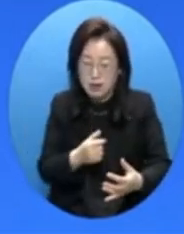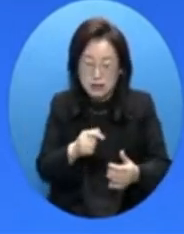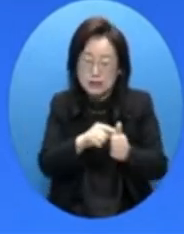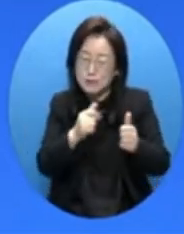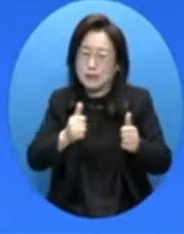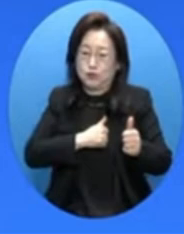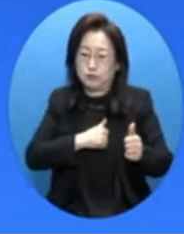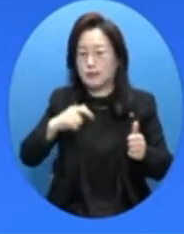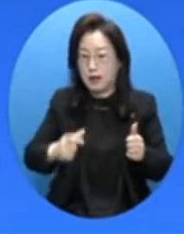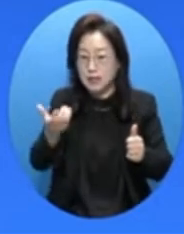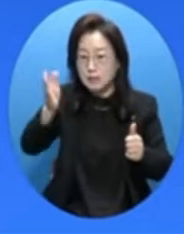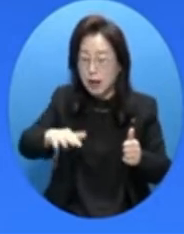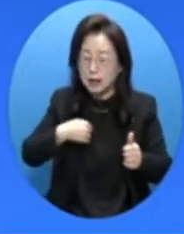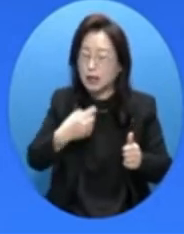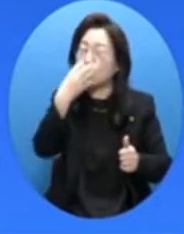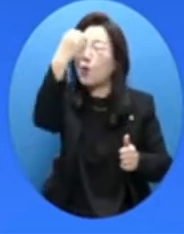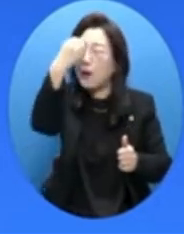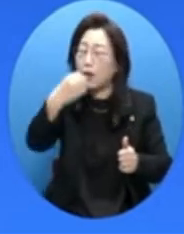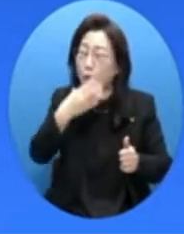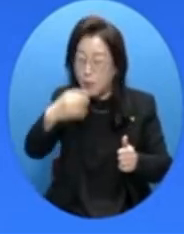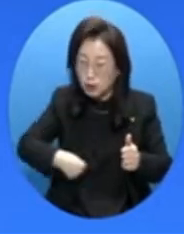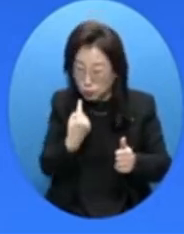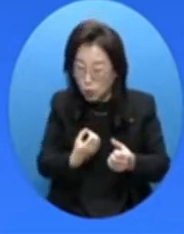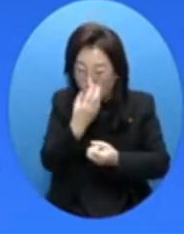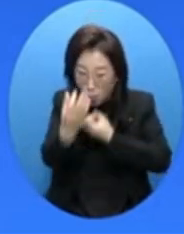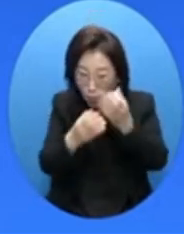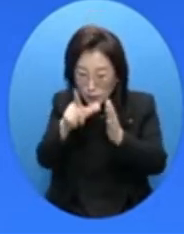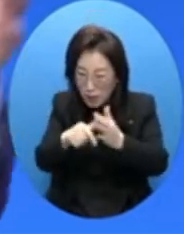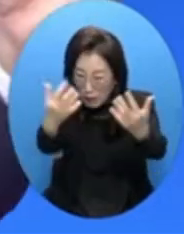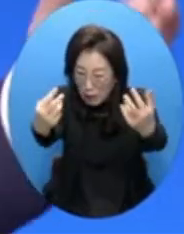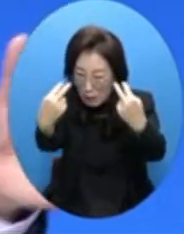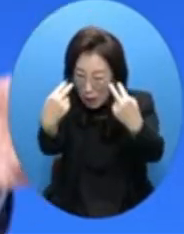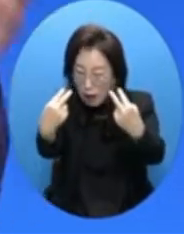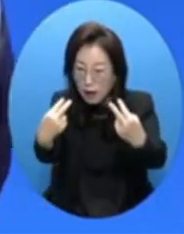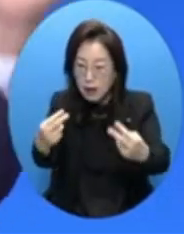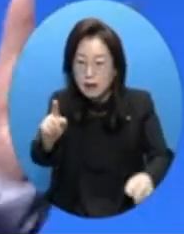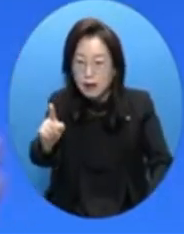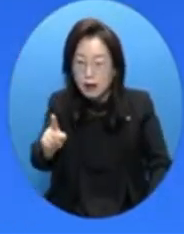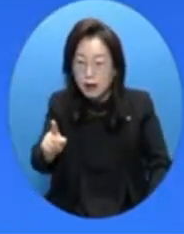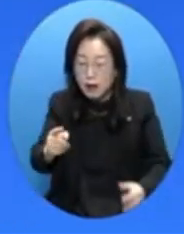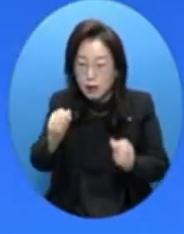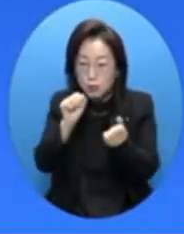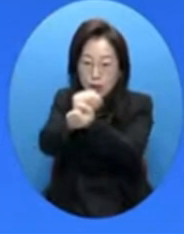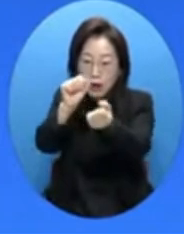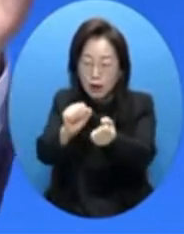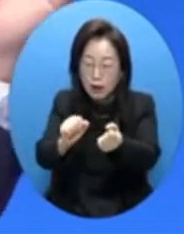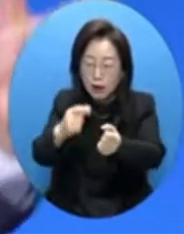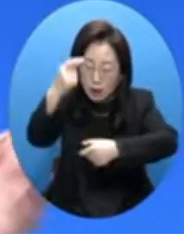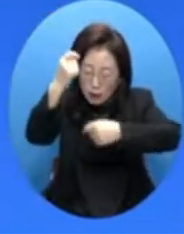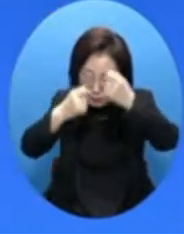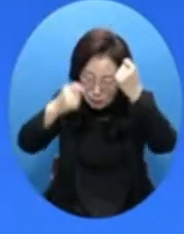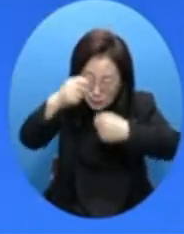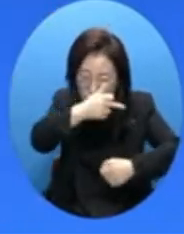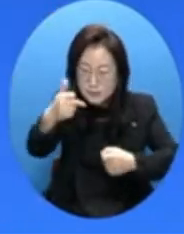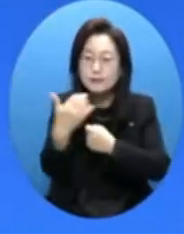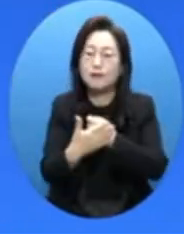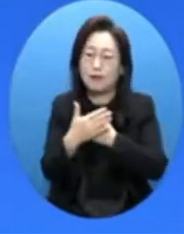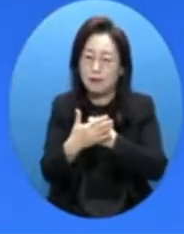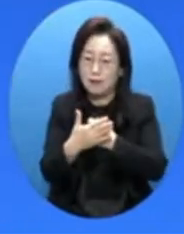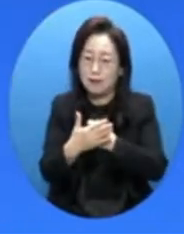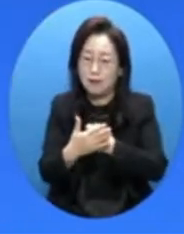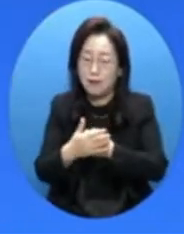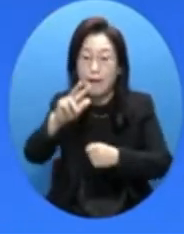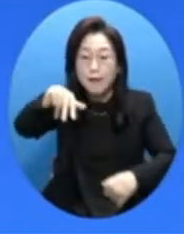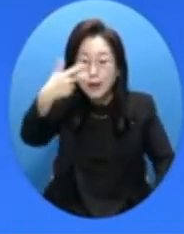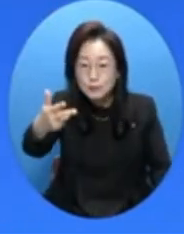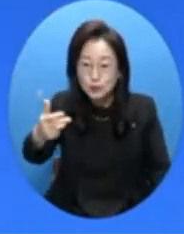자기가 이렇게 교만했다고 고백하면서 눈물로 통해 작업할 때 모든 선교사들이 다 눈물바다가 됐습니다 큰 은혜를 받았습니다 그리고